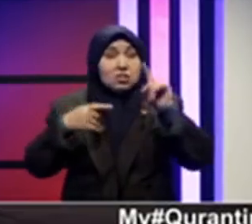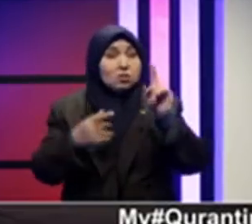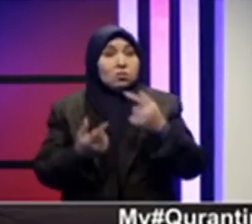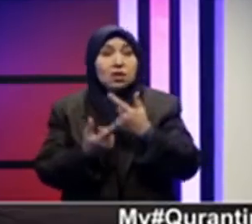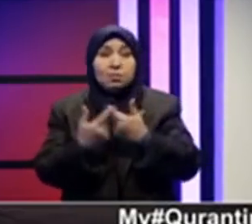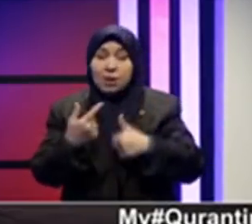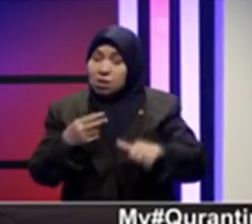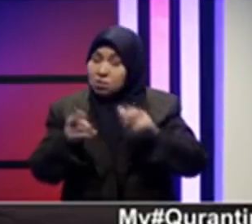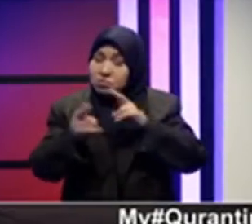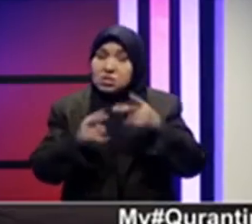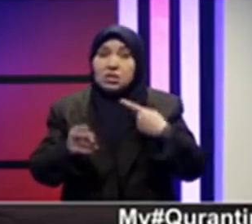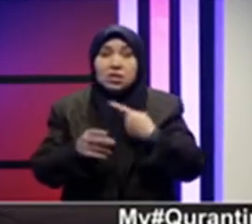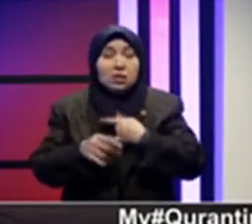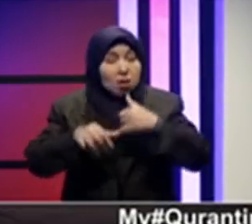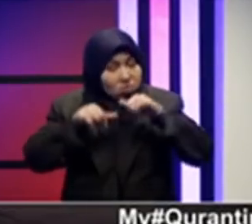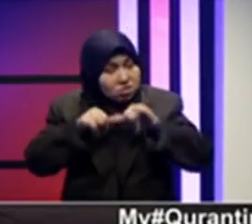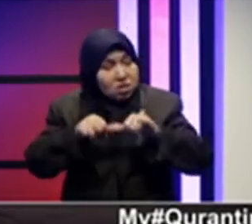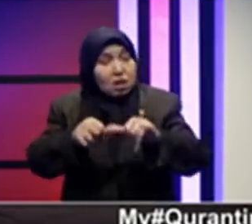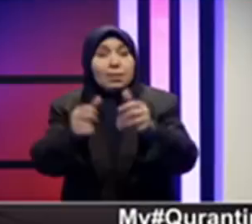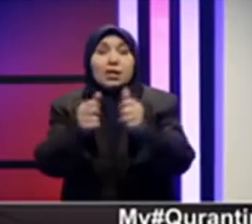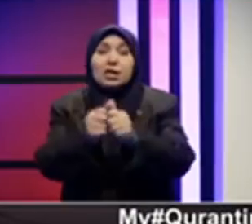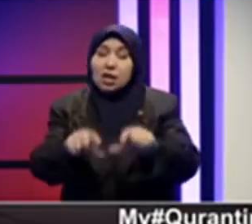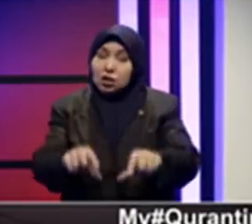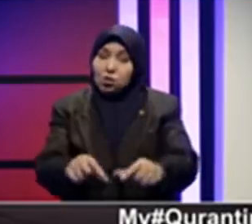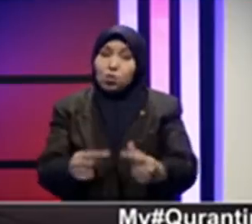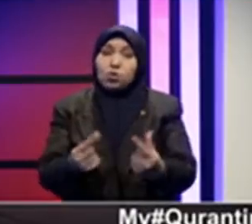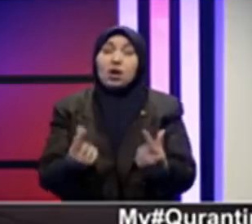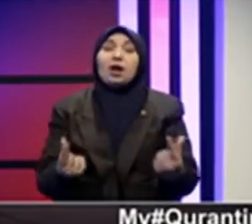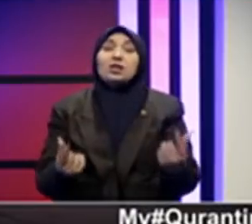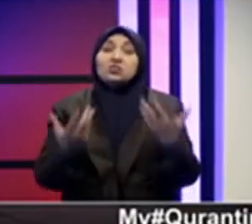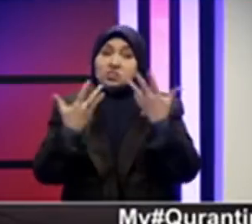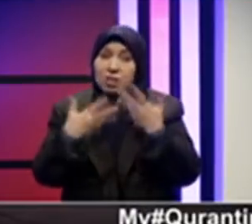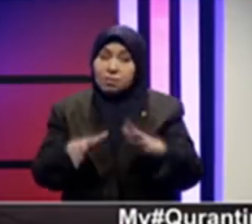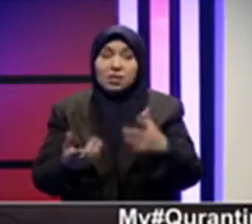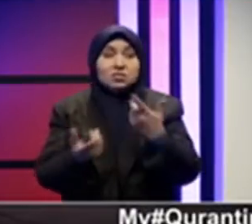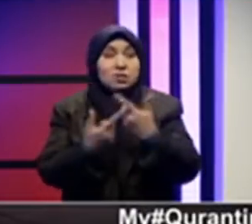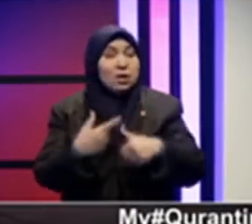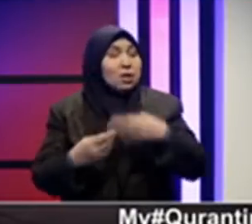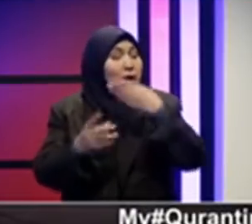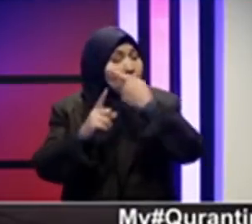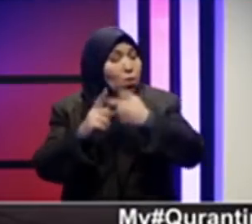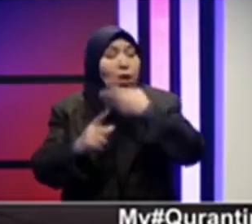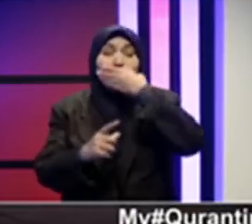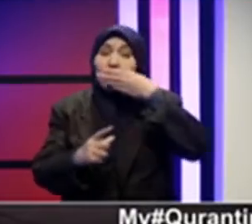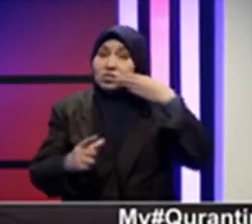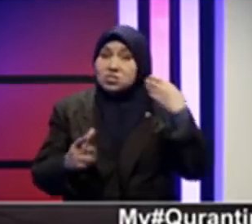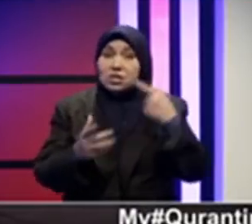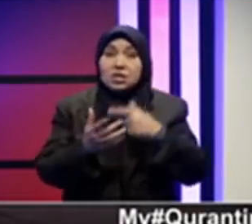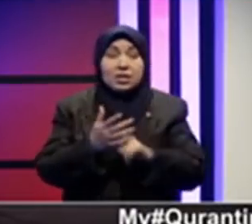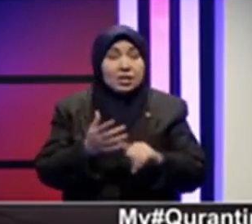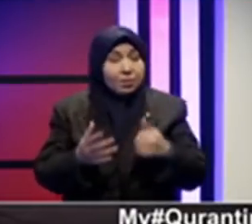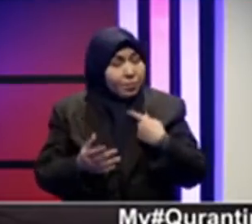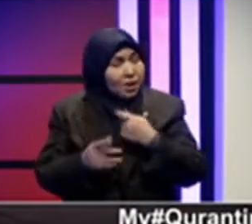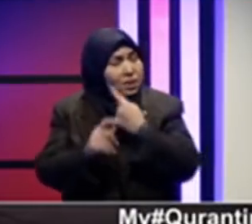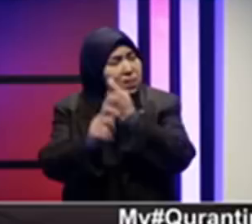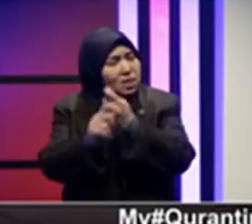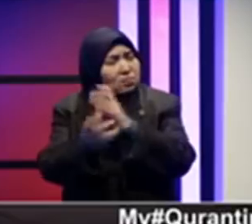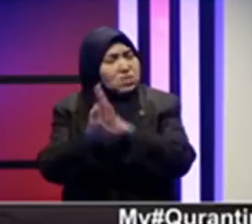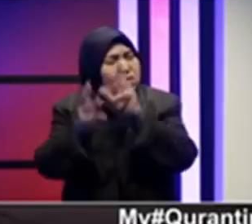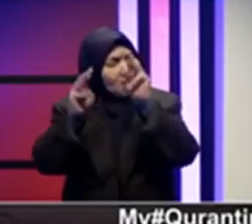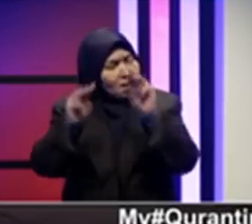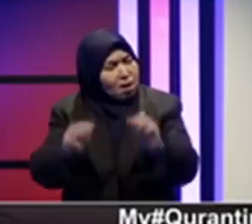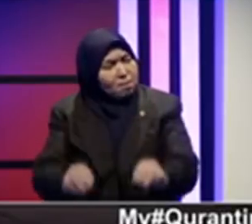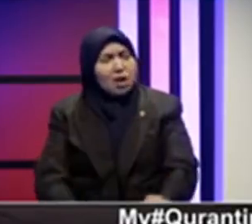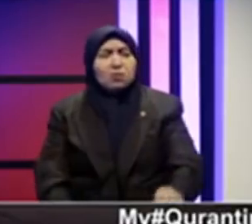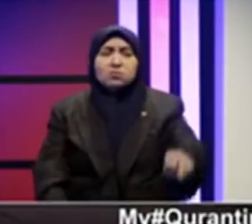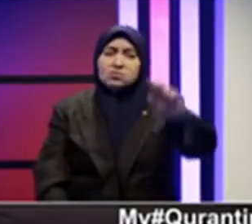usaha kecil kita untuk istiqamah dengan Al-Quran selepas daripada Ramadan ini. Kita tetap menjadi hamba Allah